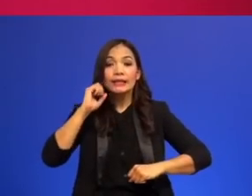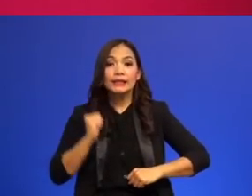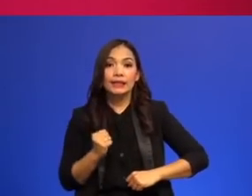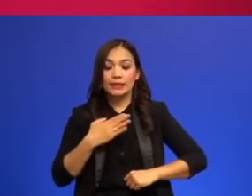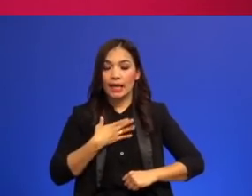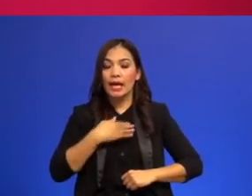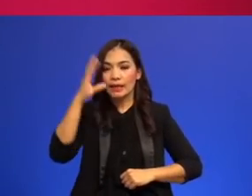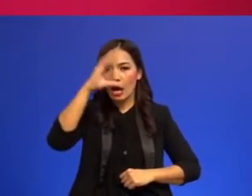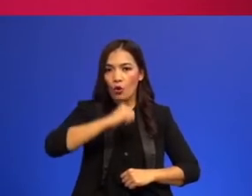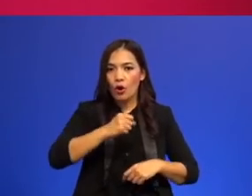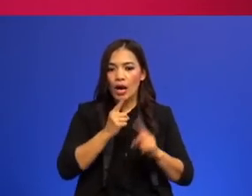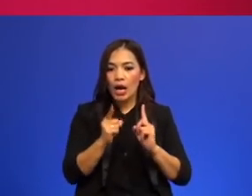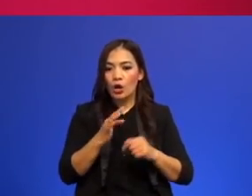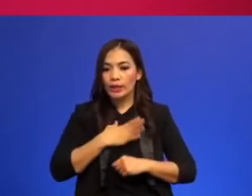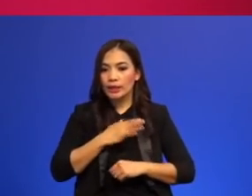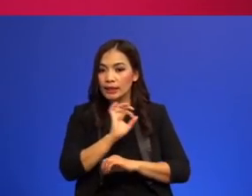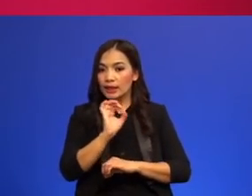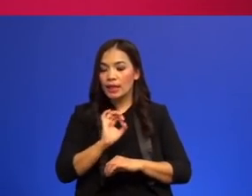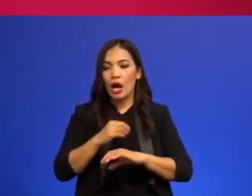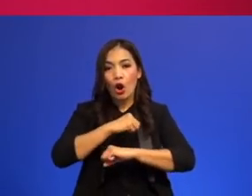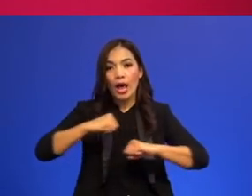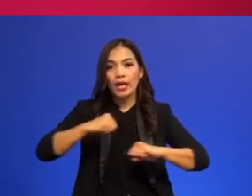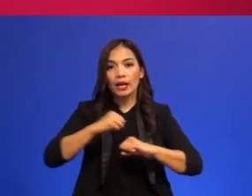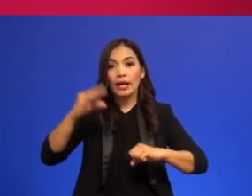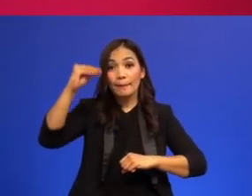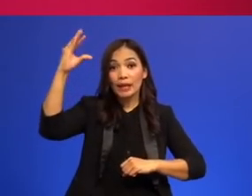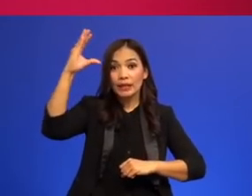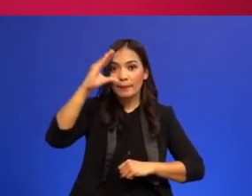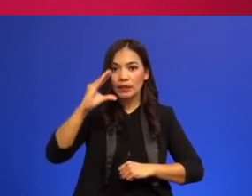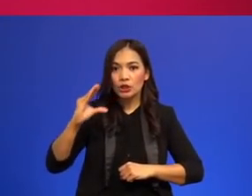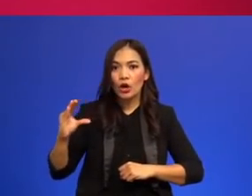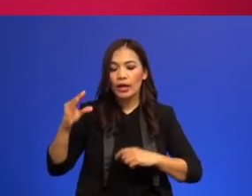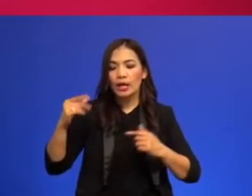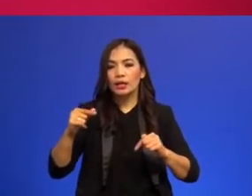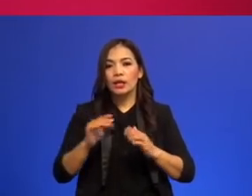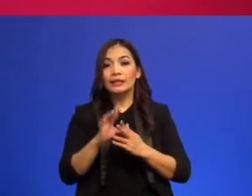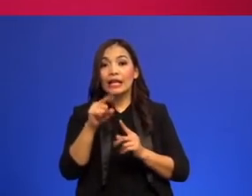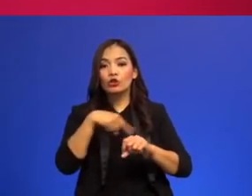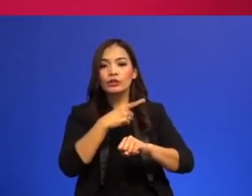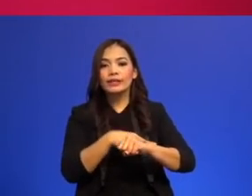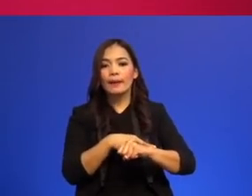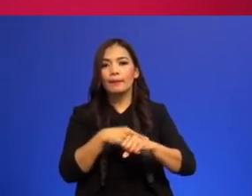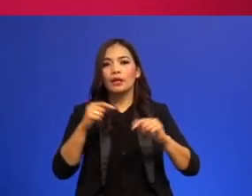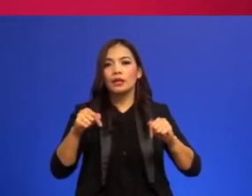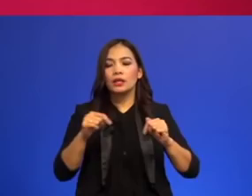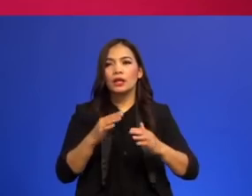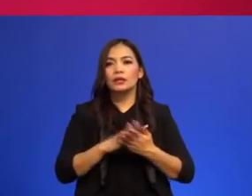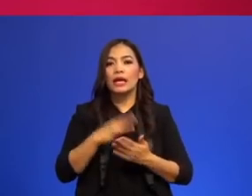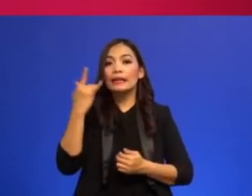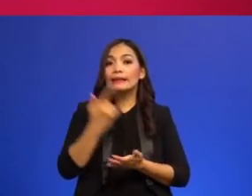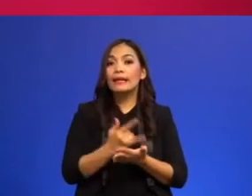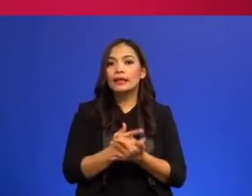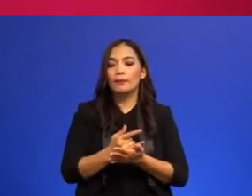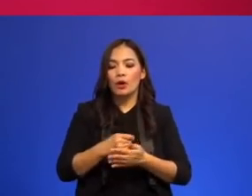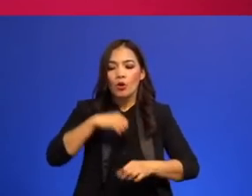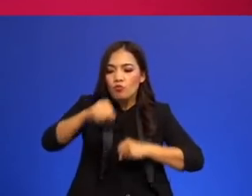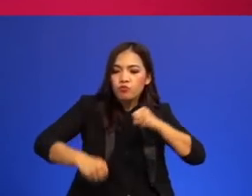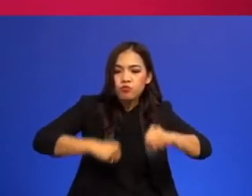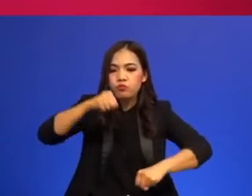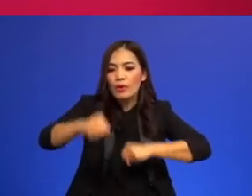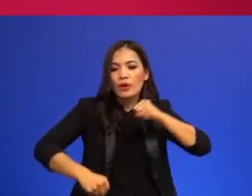tahu. Kalau saya tidak olahraga dari pagi sampai sore ya, atau malam sibuk, jam 9 malam saya masih olahraga. Sepeda